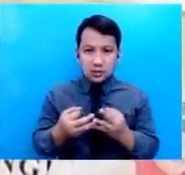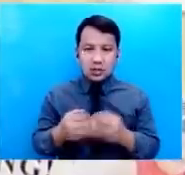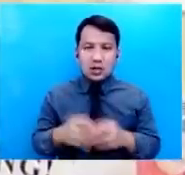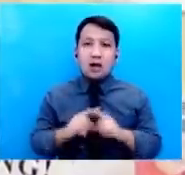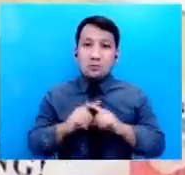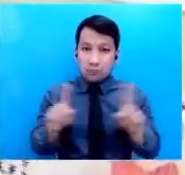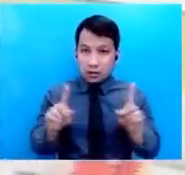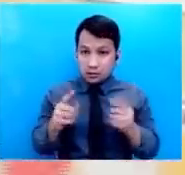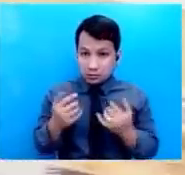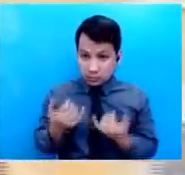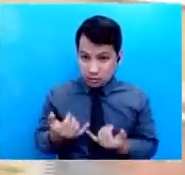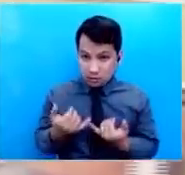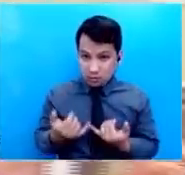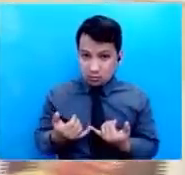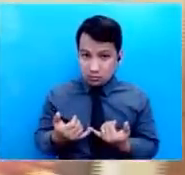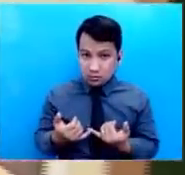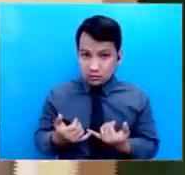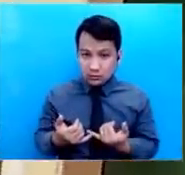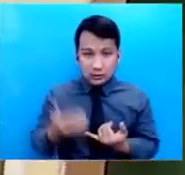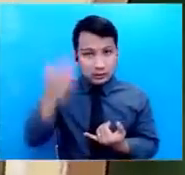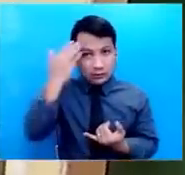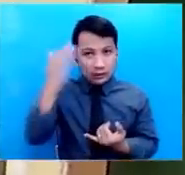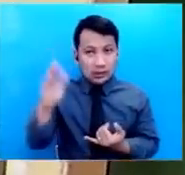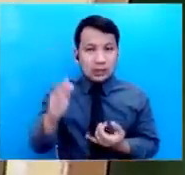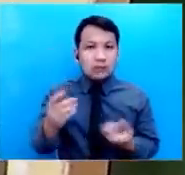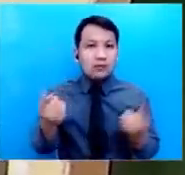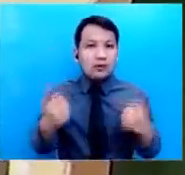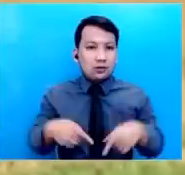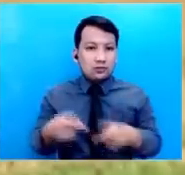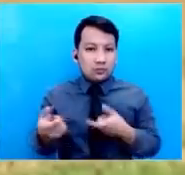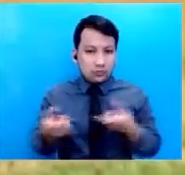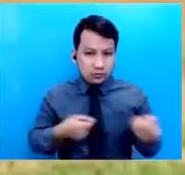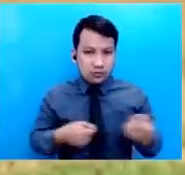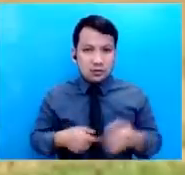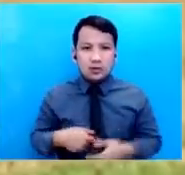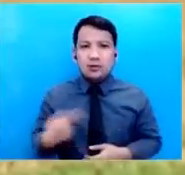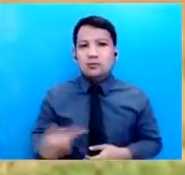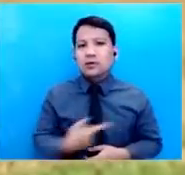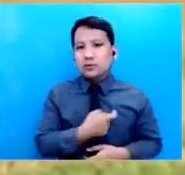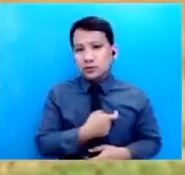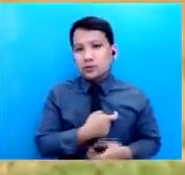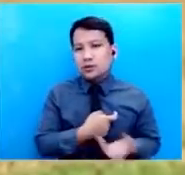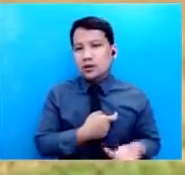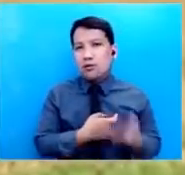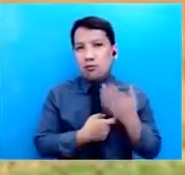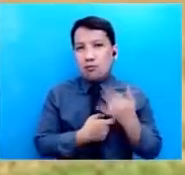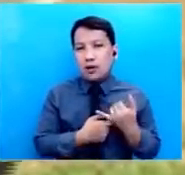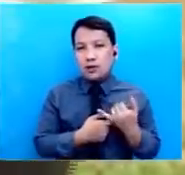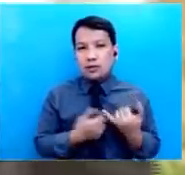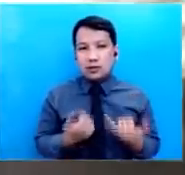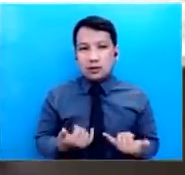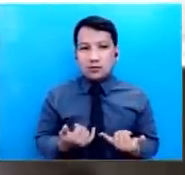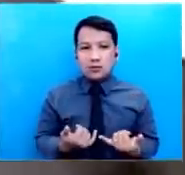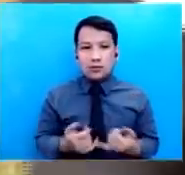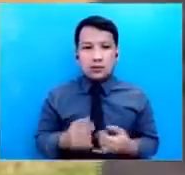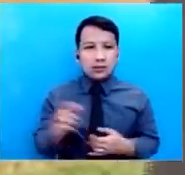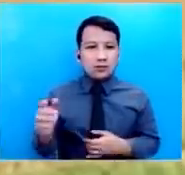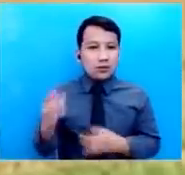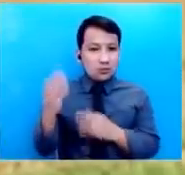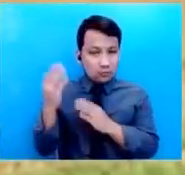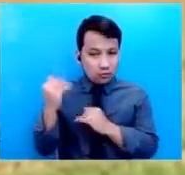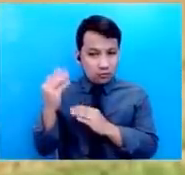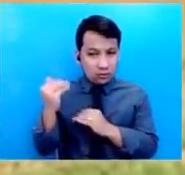ngayon, tila nangangapa pa rin sila sa dilim. Mas masakit. Kasi yung kung pag-asa namin